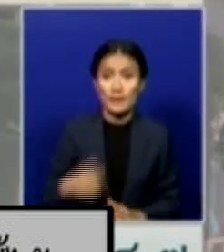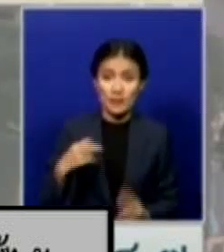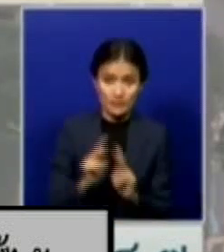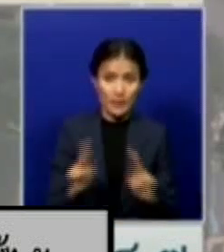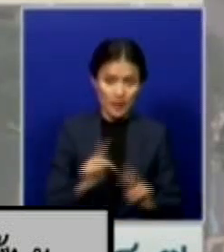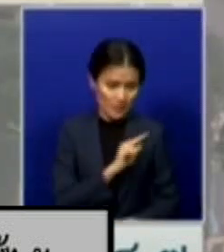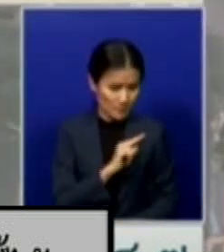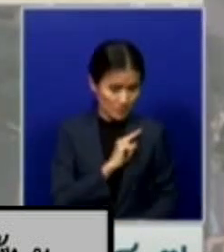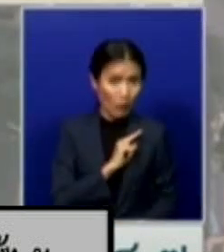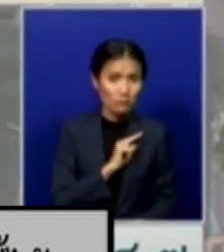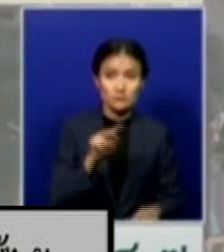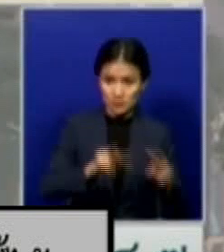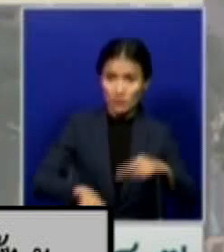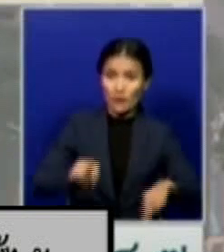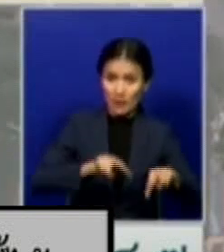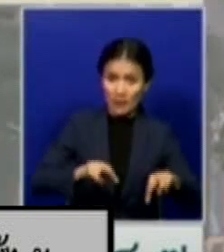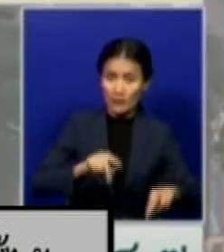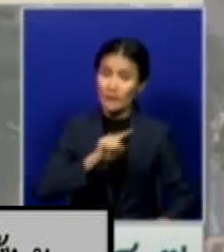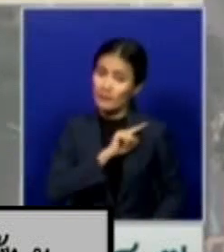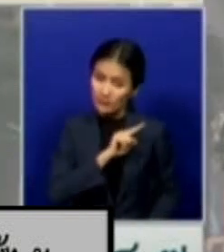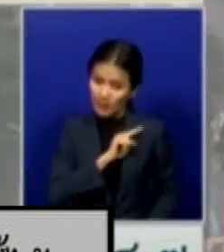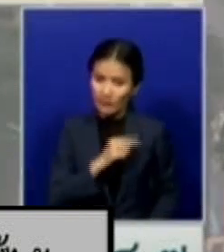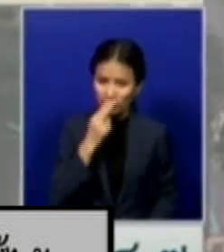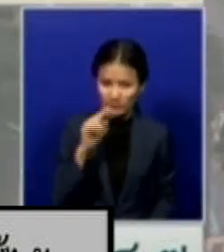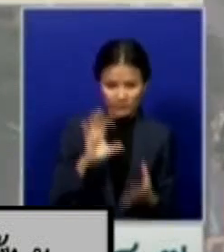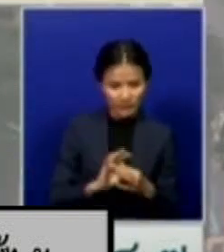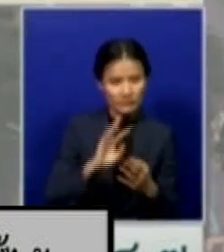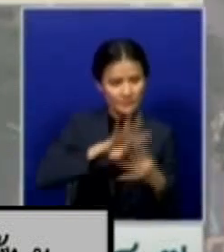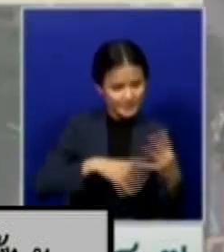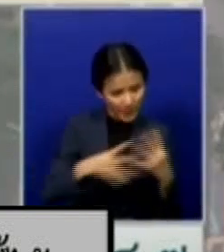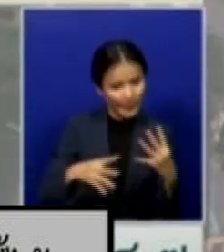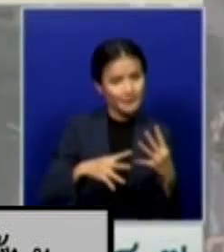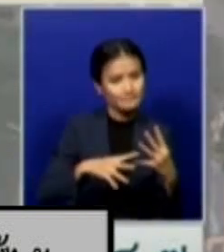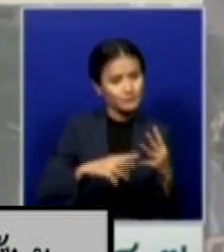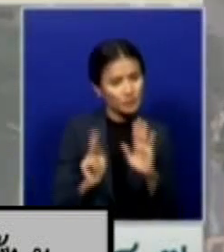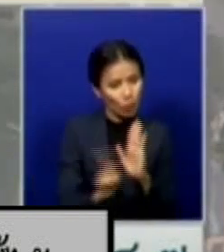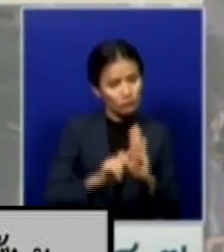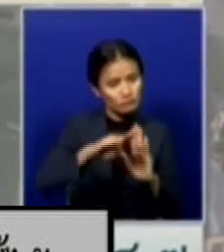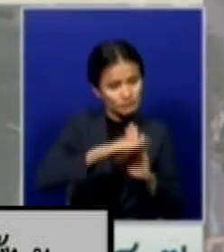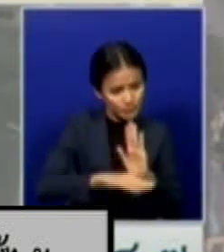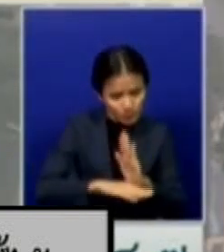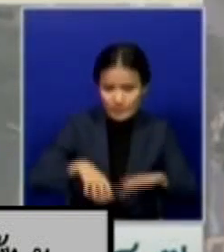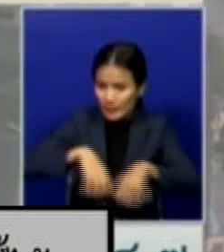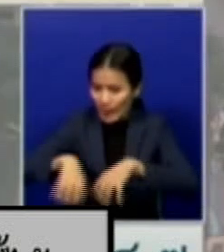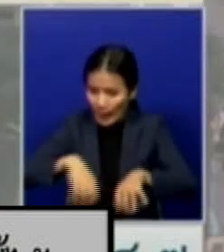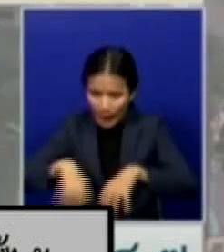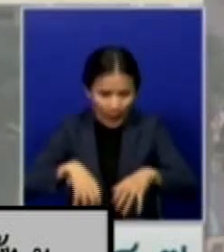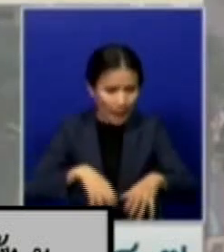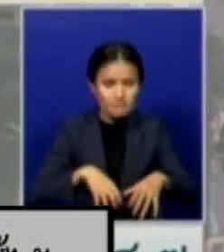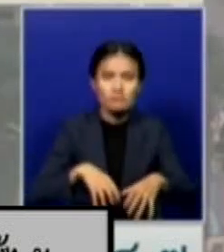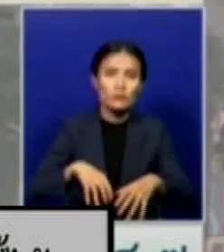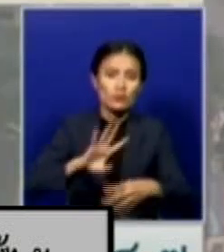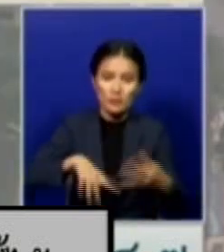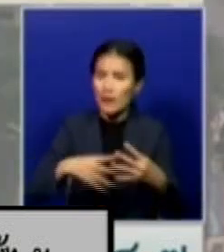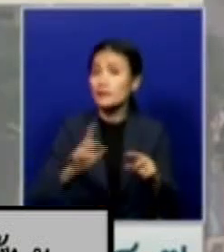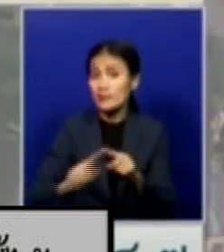ำกับกองทุนทำหน้าที่กำหนดแนวทางการดำเนินงานกรอบการลงทุนและการบริหารความเสี่ยง ตามที่คณะกรรมการ ลง